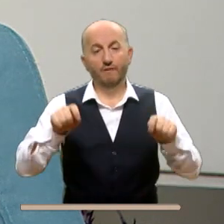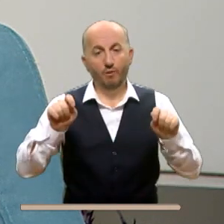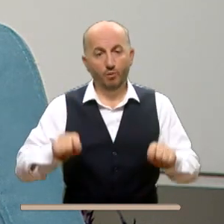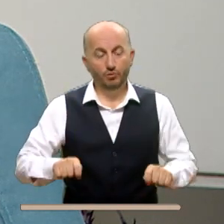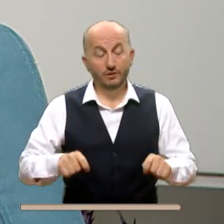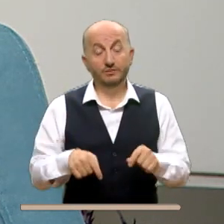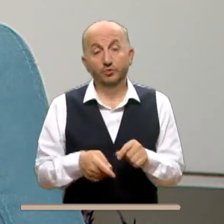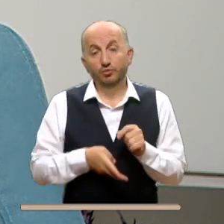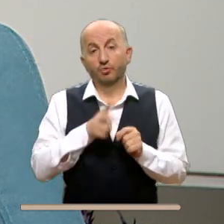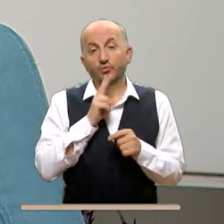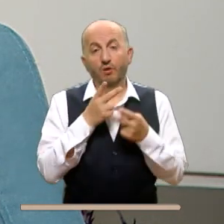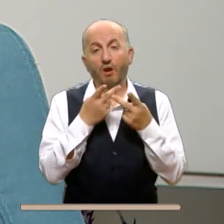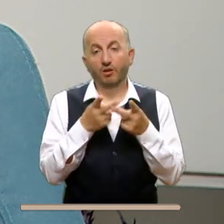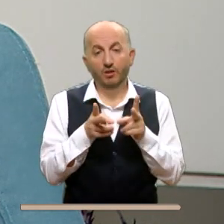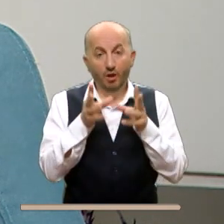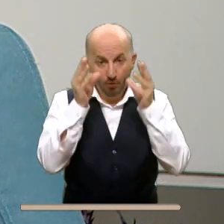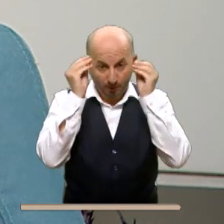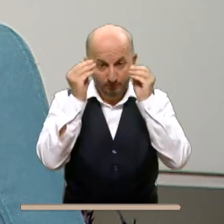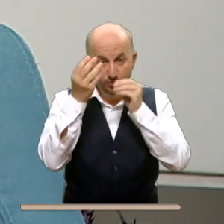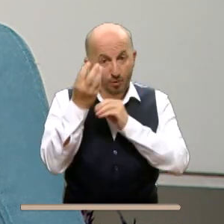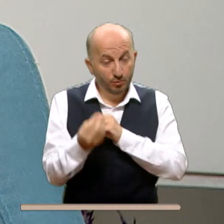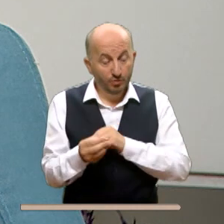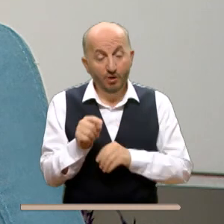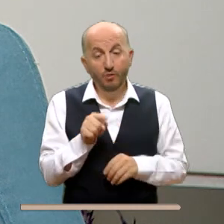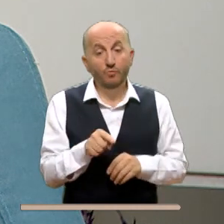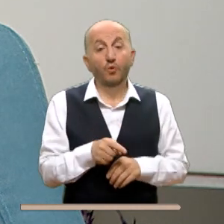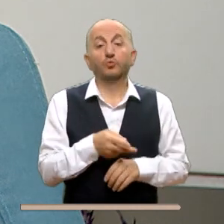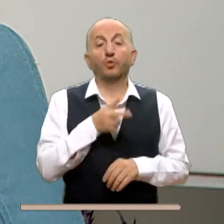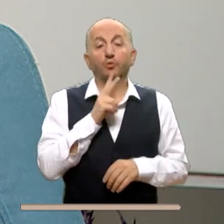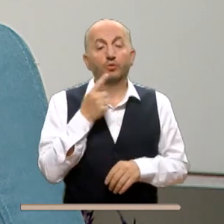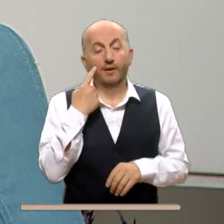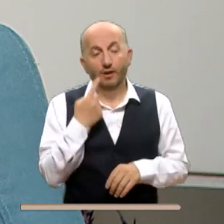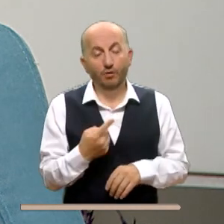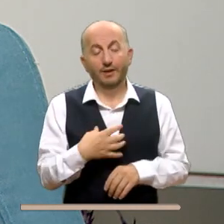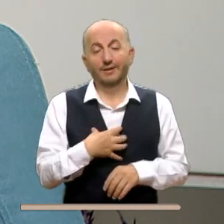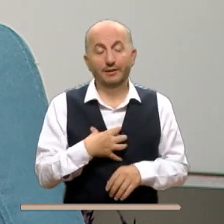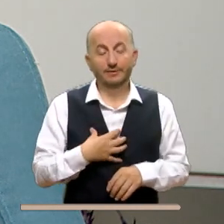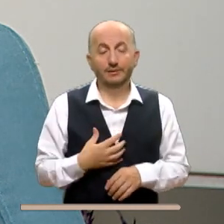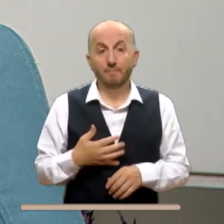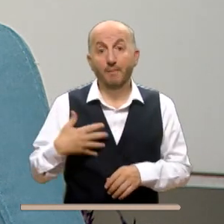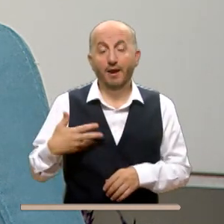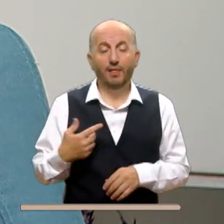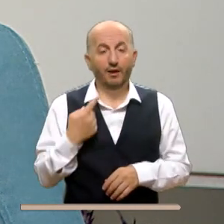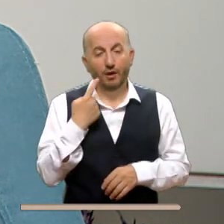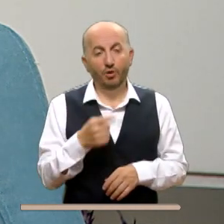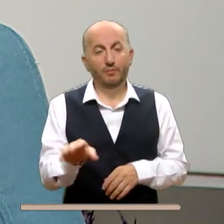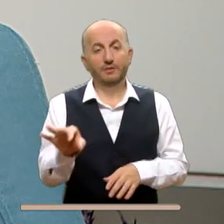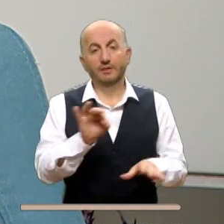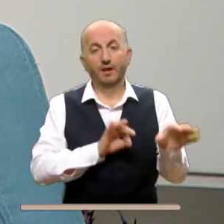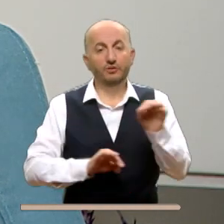Şimdi neticelerini öğrenmiş oldular. Bu neticelere göre ve kendi ilgilerine göre bir tercih